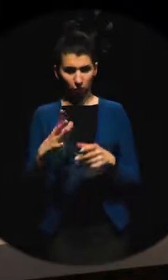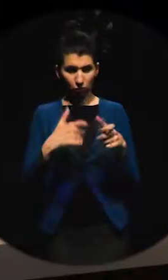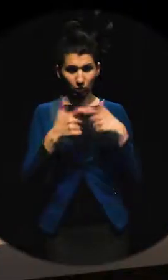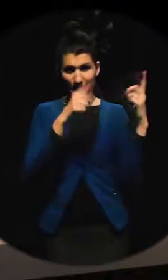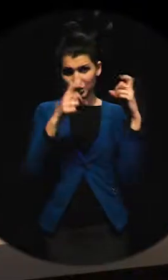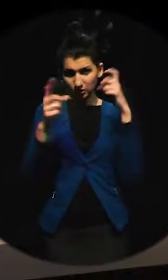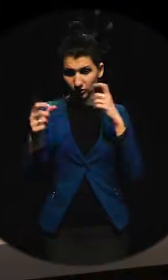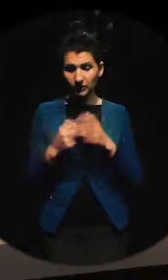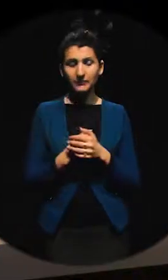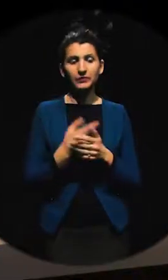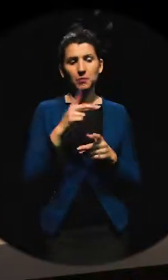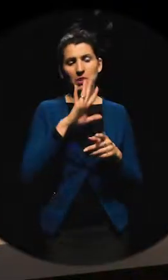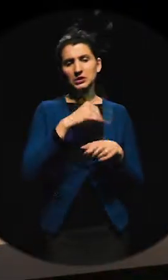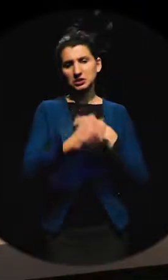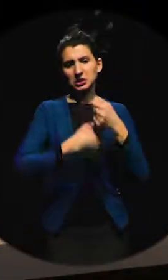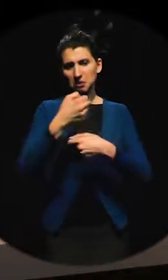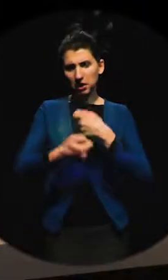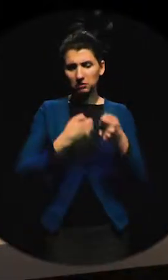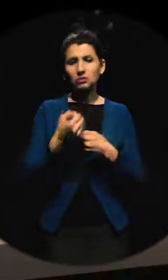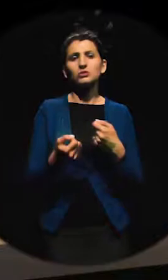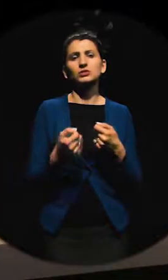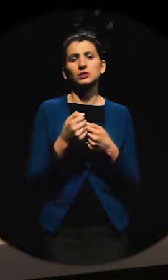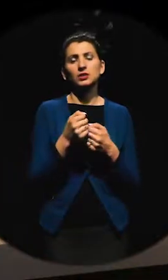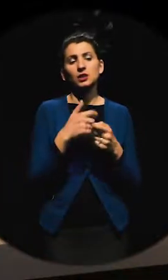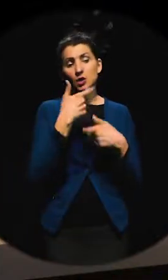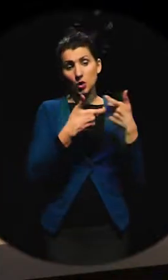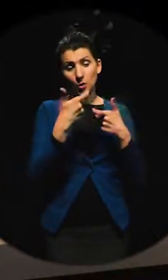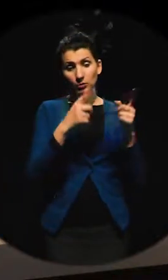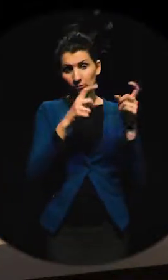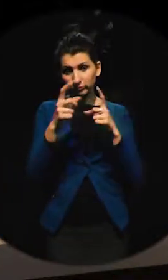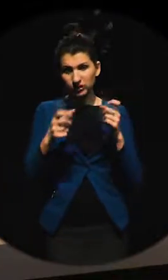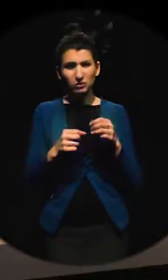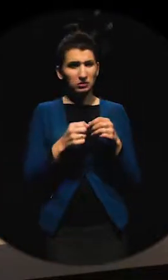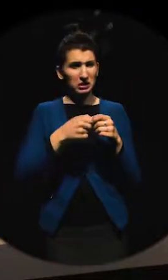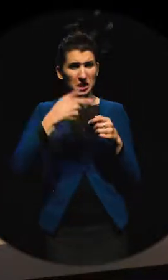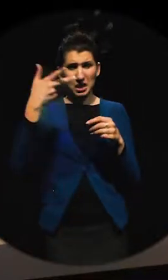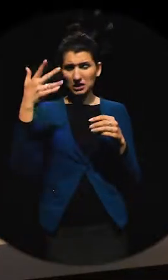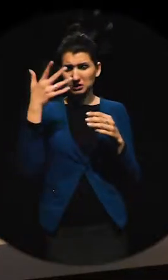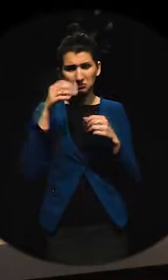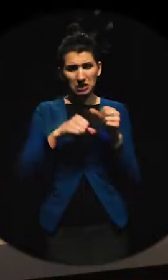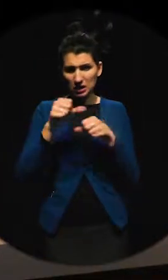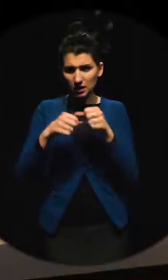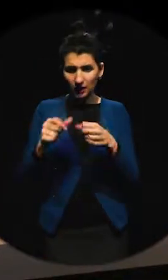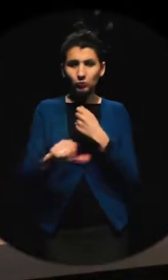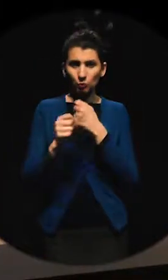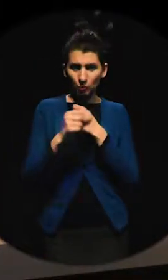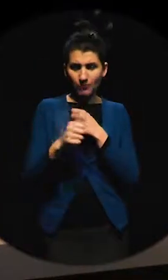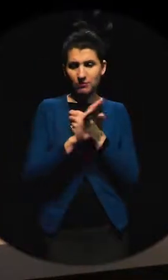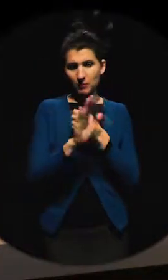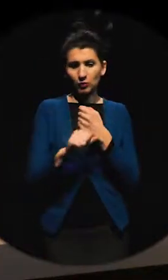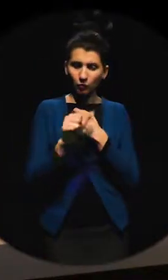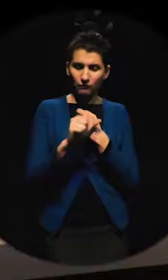gdzieś jego działalność trochę wyhamowała, ale to jest kilka dekad dokumentacji